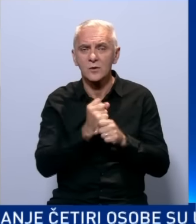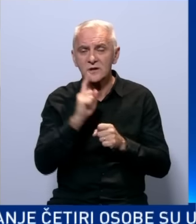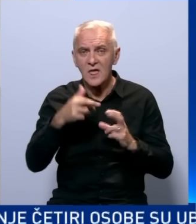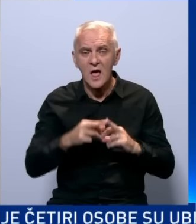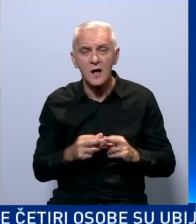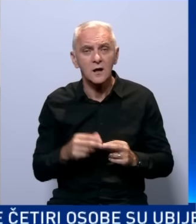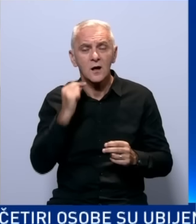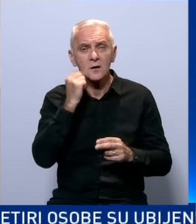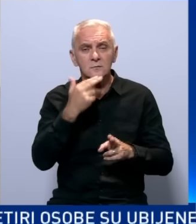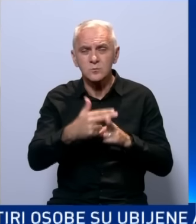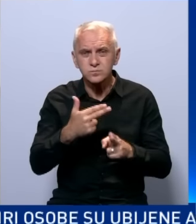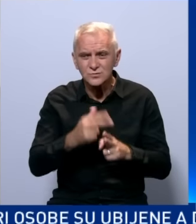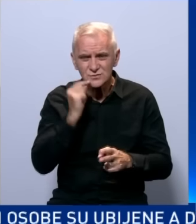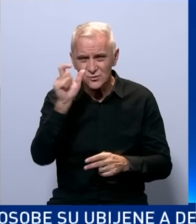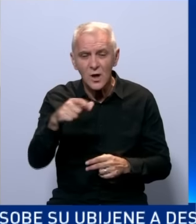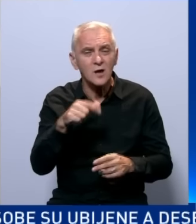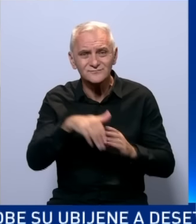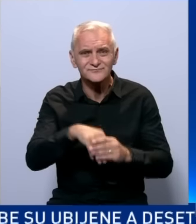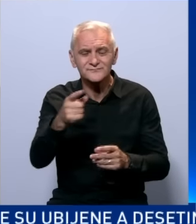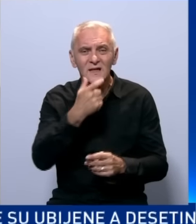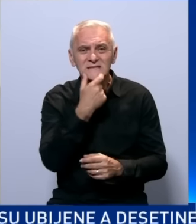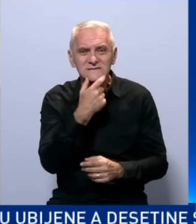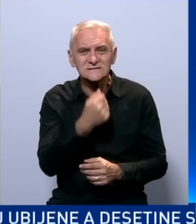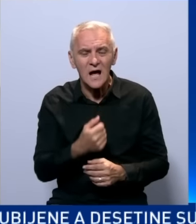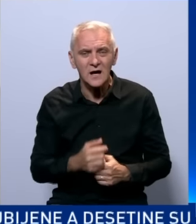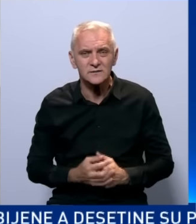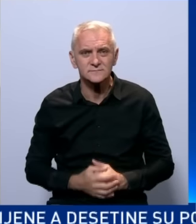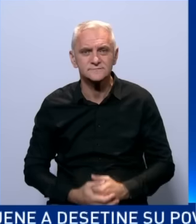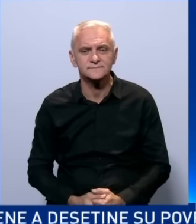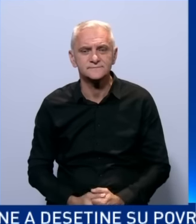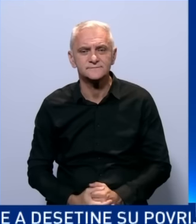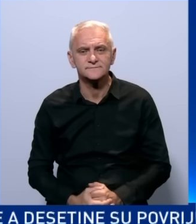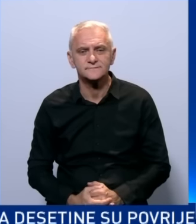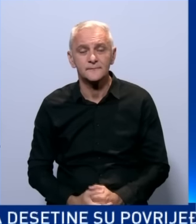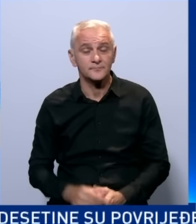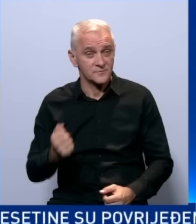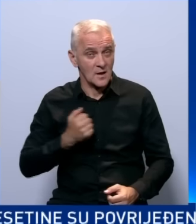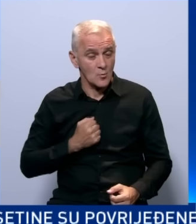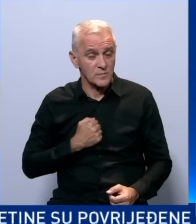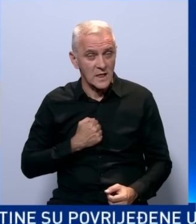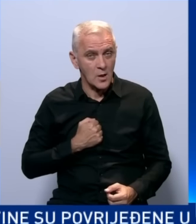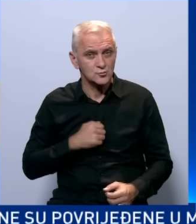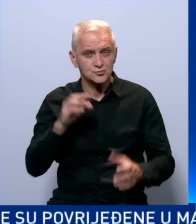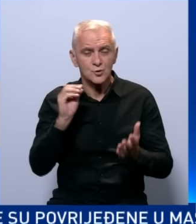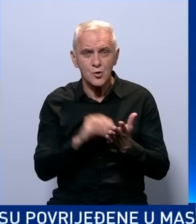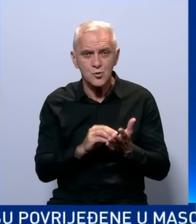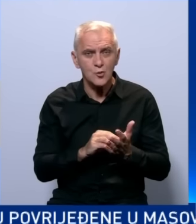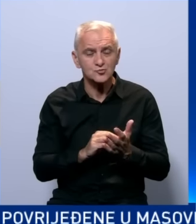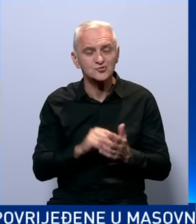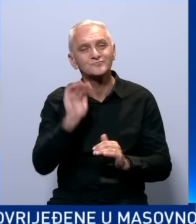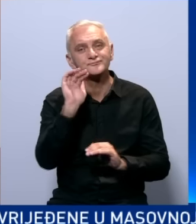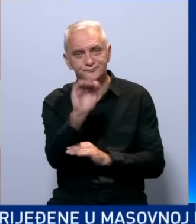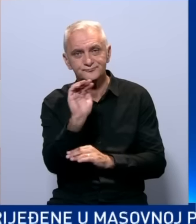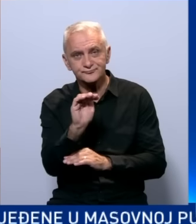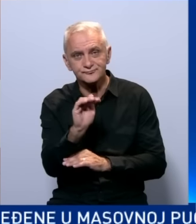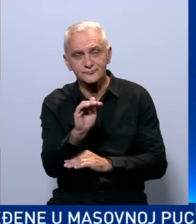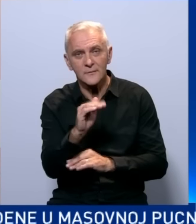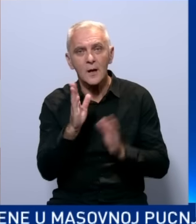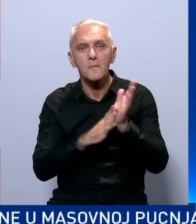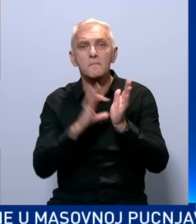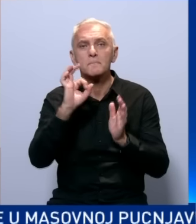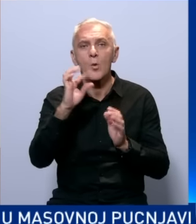koji dakle su u starije životne dobi i imaju veći broj komorbiditeta. U Banja Luci se još sporadično prijavljuju slučajevi